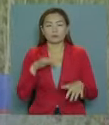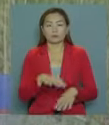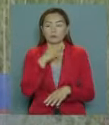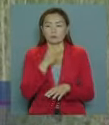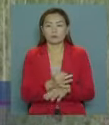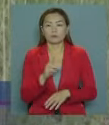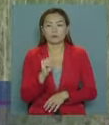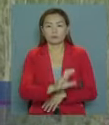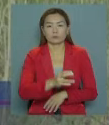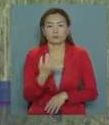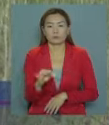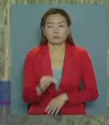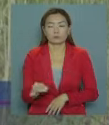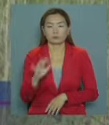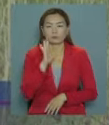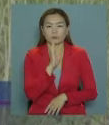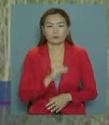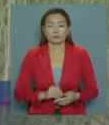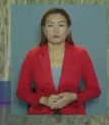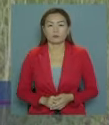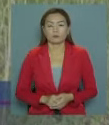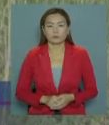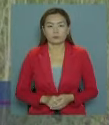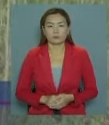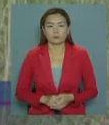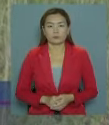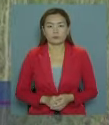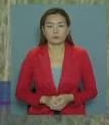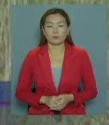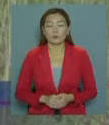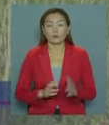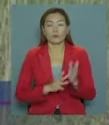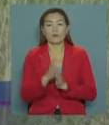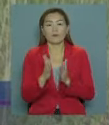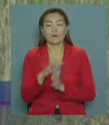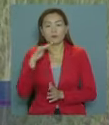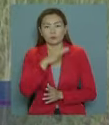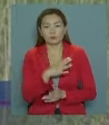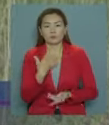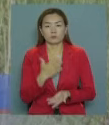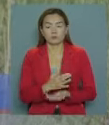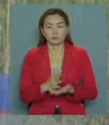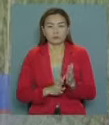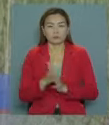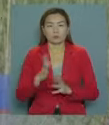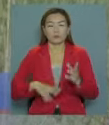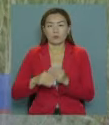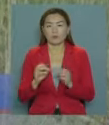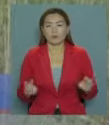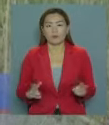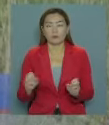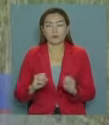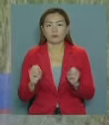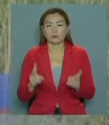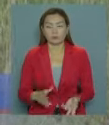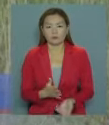резерватының Каспий теңізінің суының тартылуы байланысты қураған қамыстар көп. Ол қураған қамыстарды өртенген